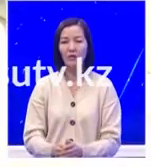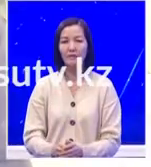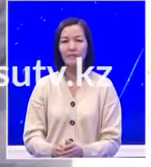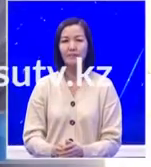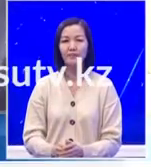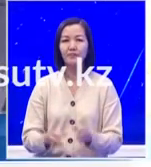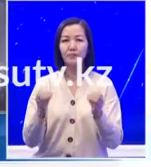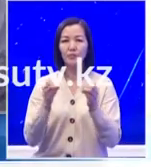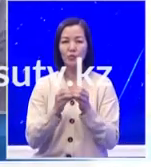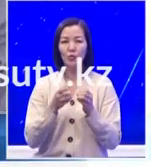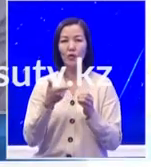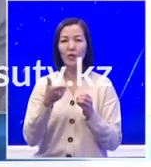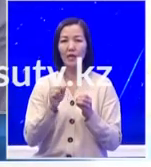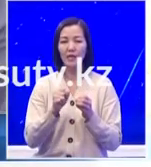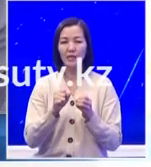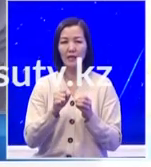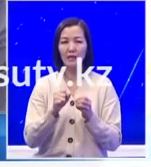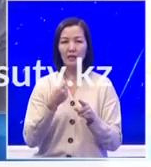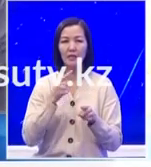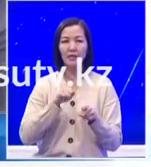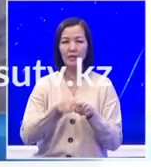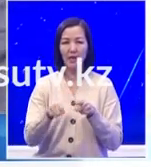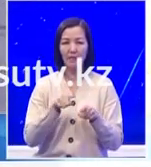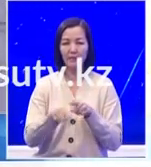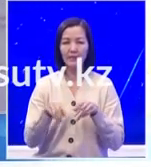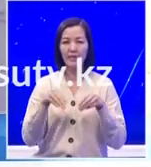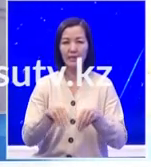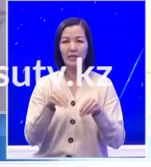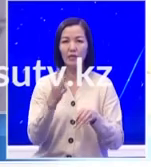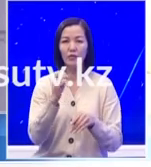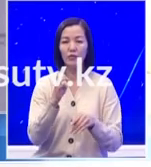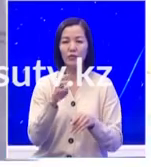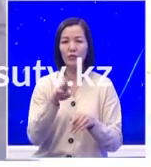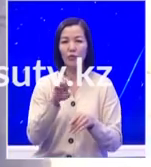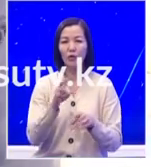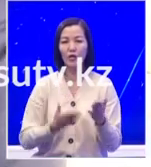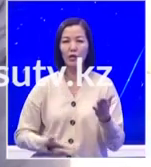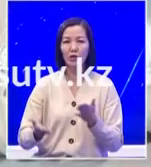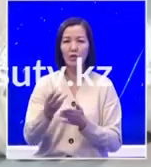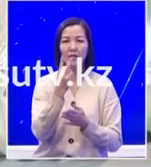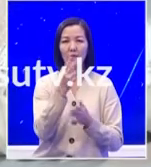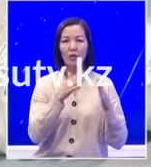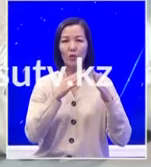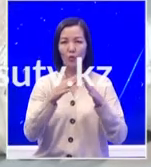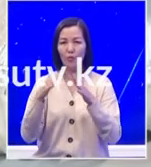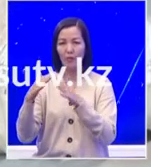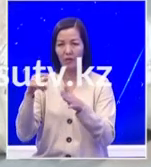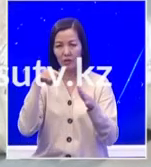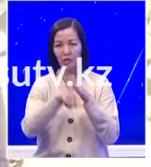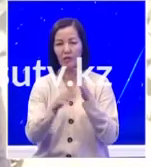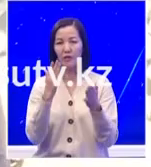10 гектардай сәбіз егілді, 400 тоннадай жинап алып, осыны екі қоймаға толтырдым.